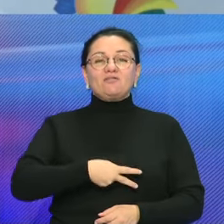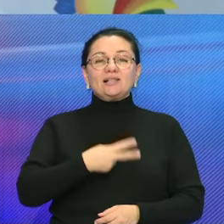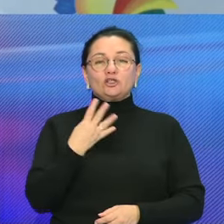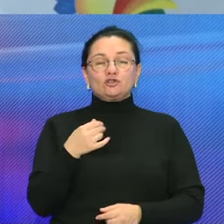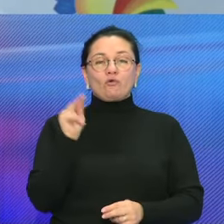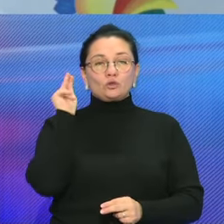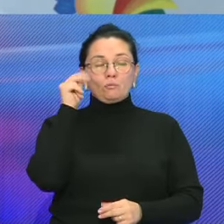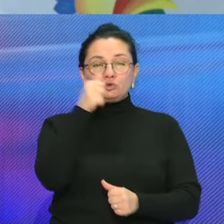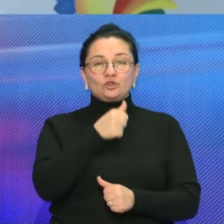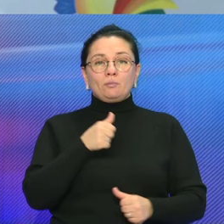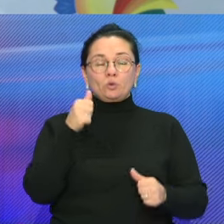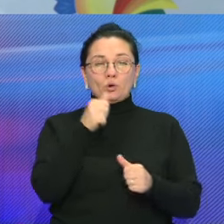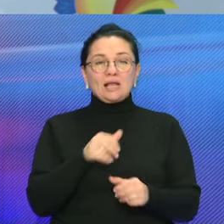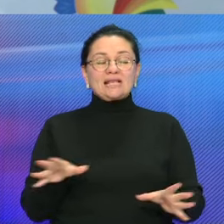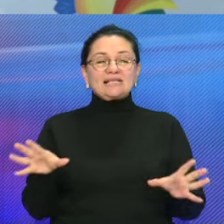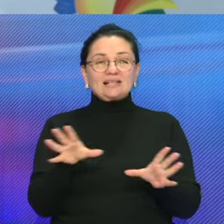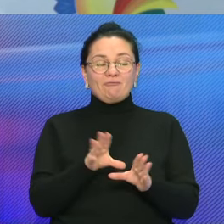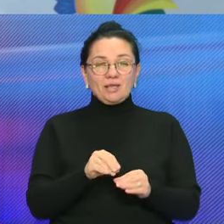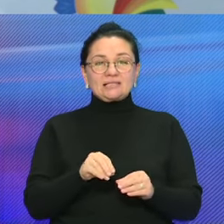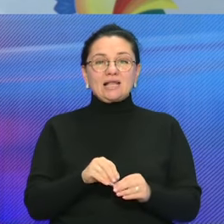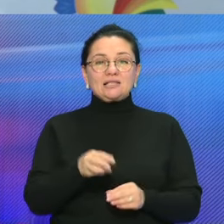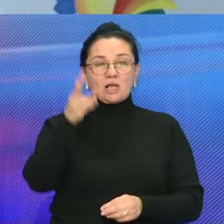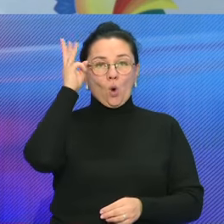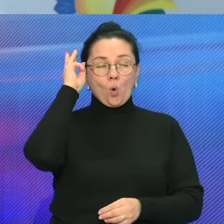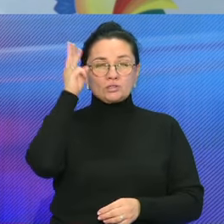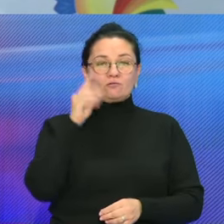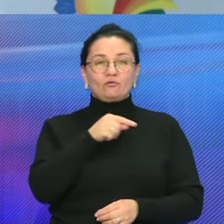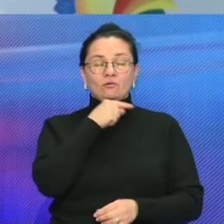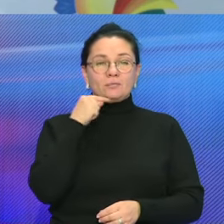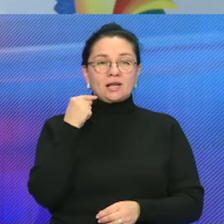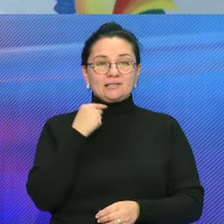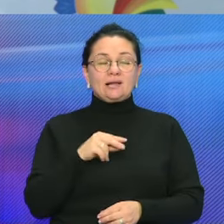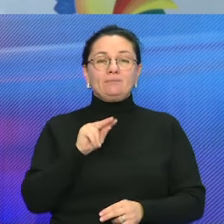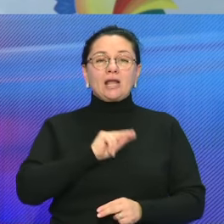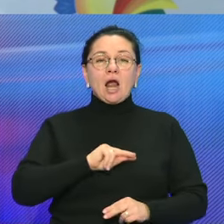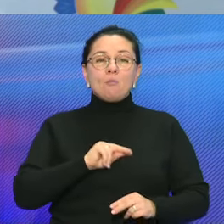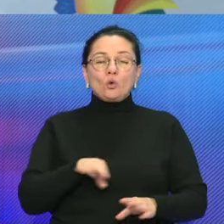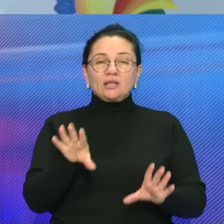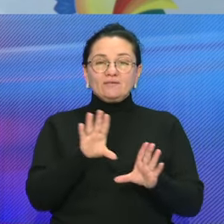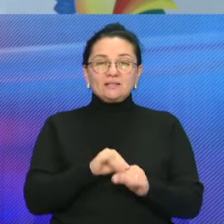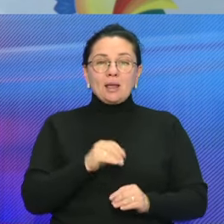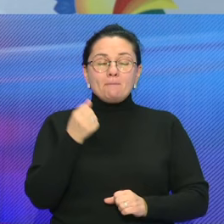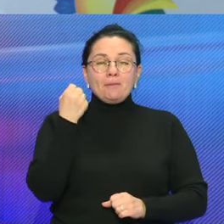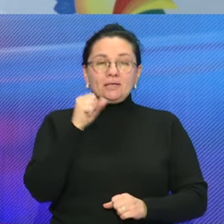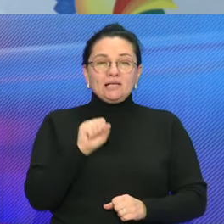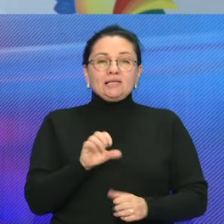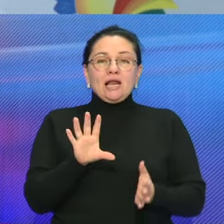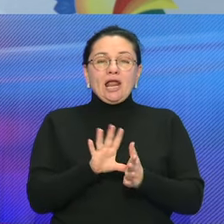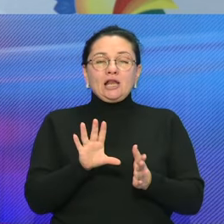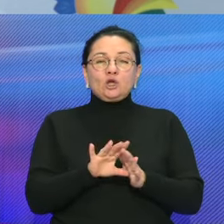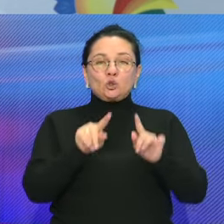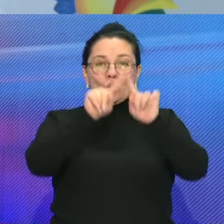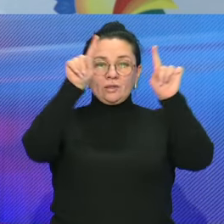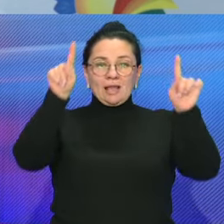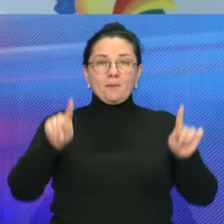при содействии Генерального консульства Российской Федерации работы победителей конкурса электронных плакатов